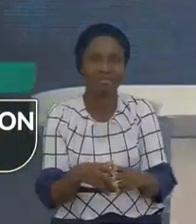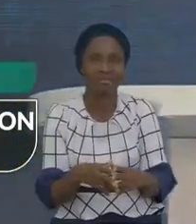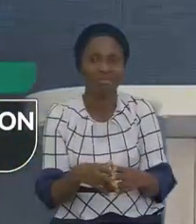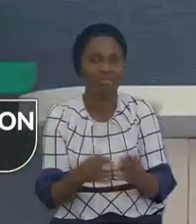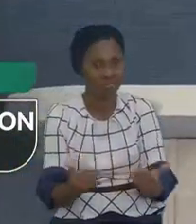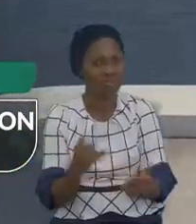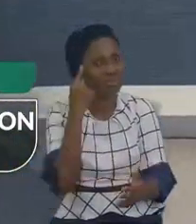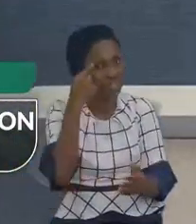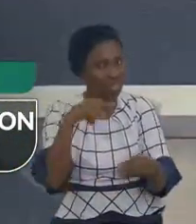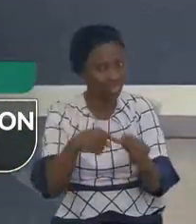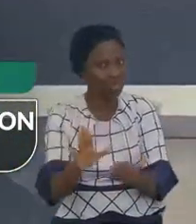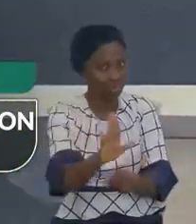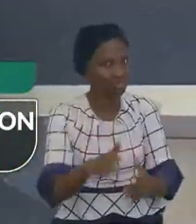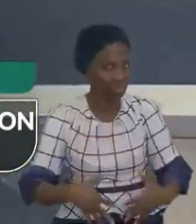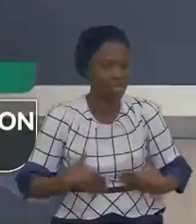tu faisais là-bas?